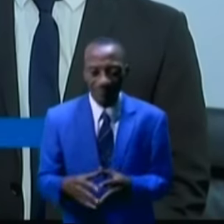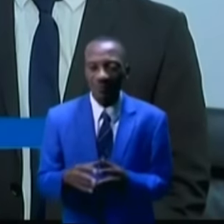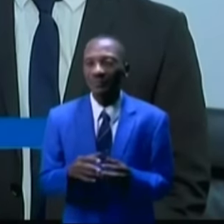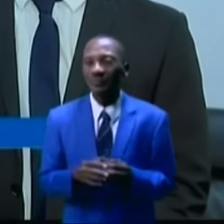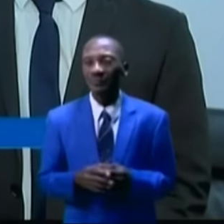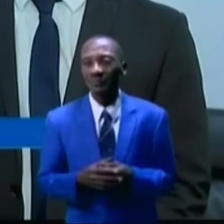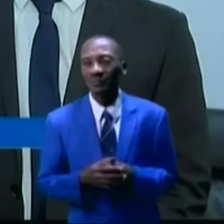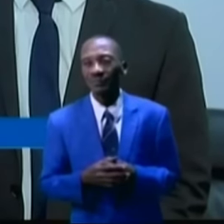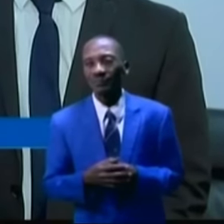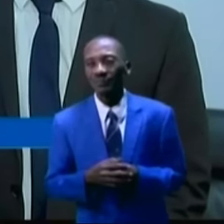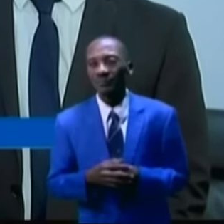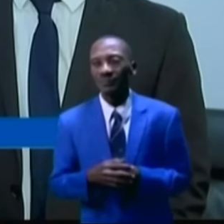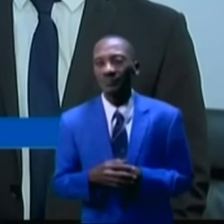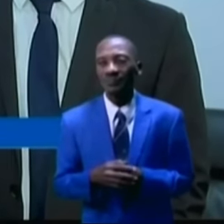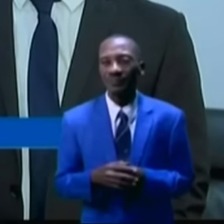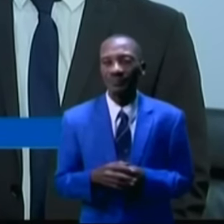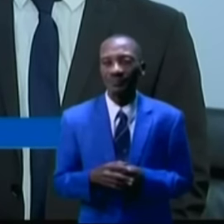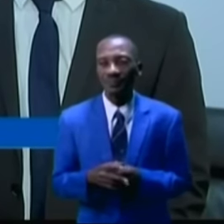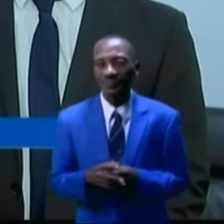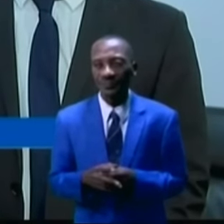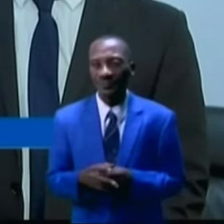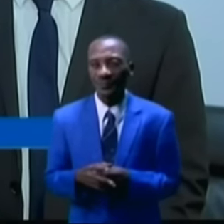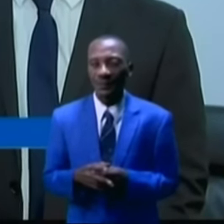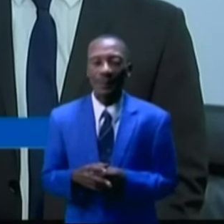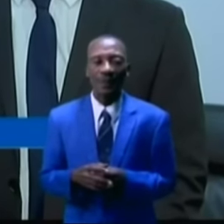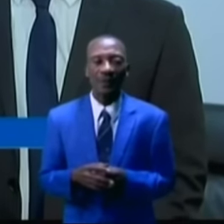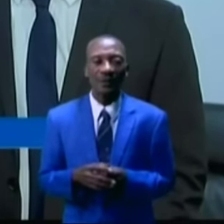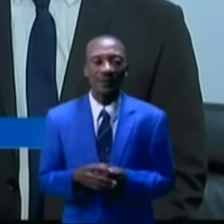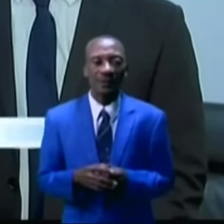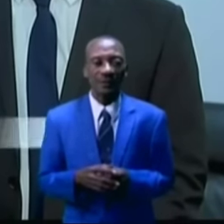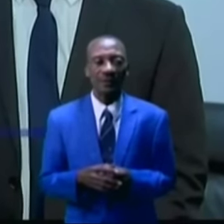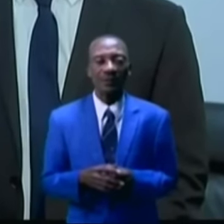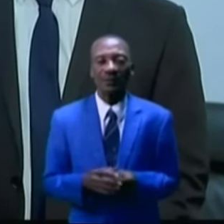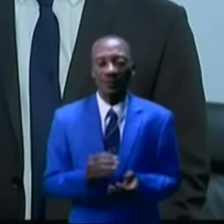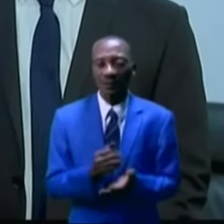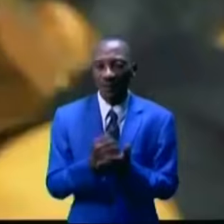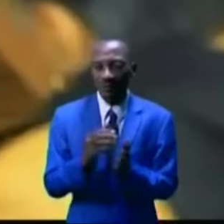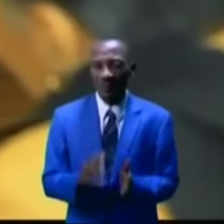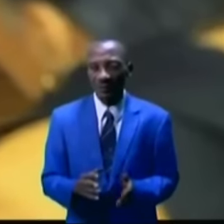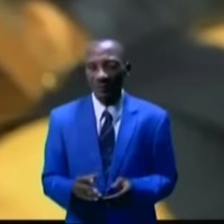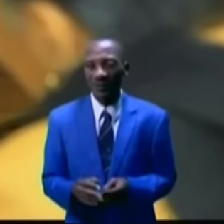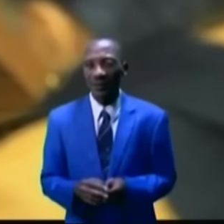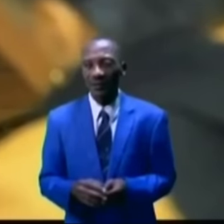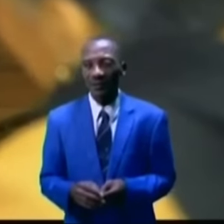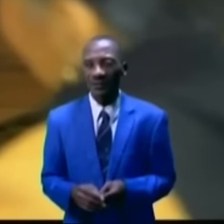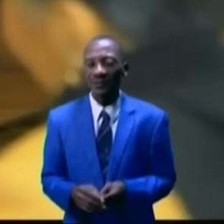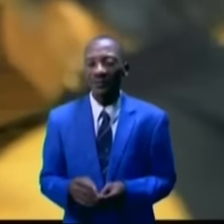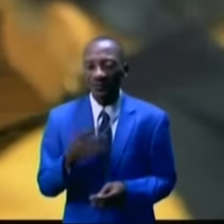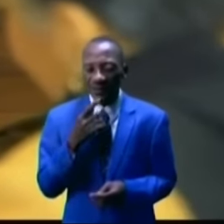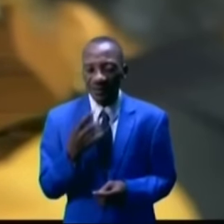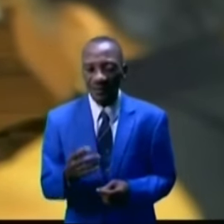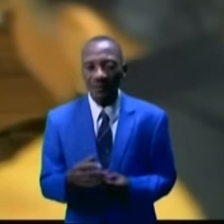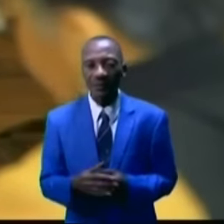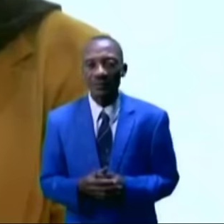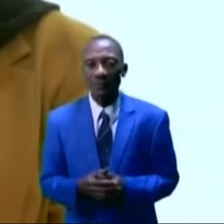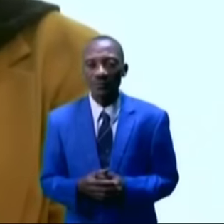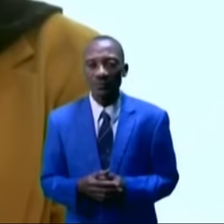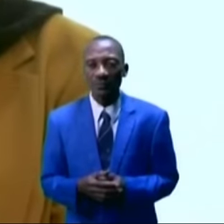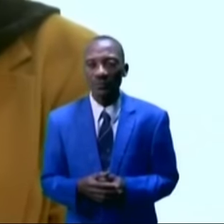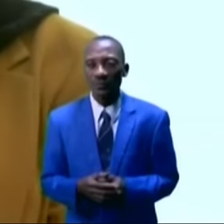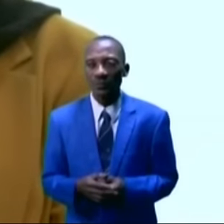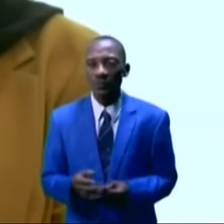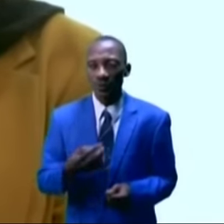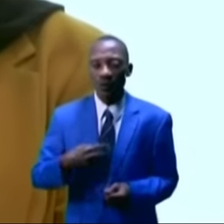couvre un large éventail de sujets, allant des infrastructures, mines,